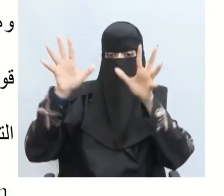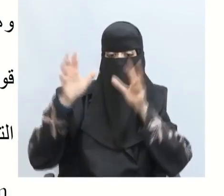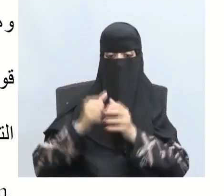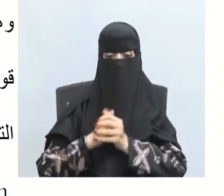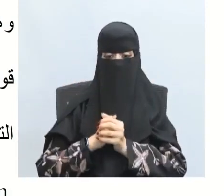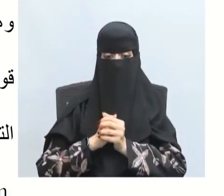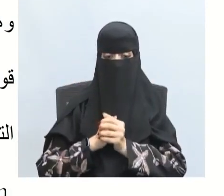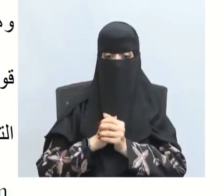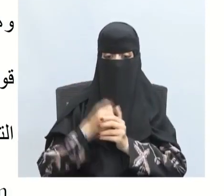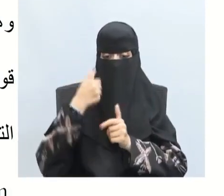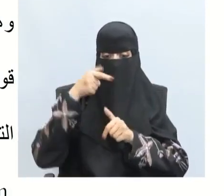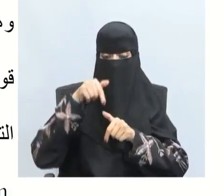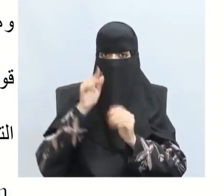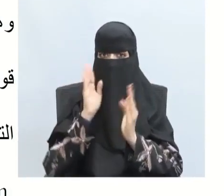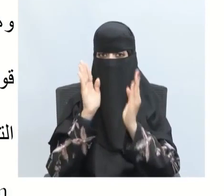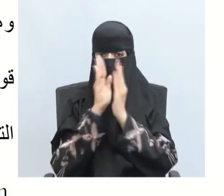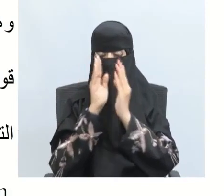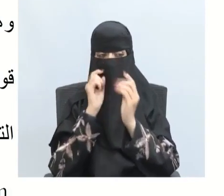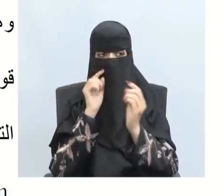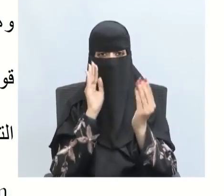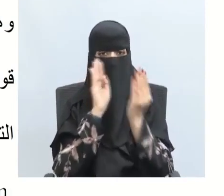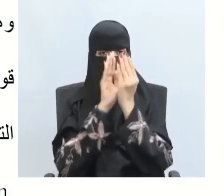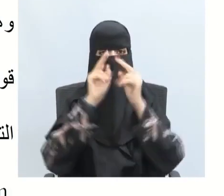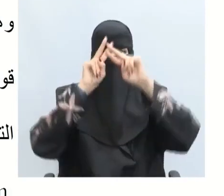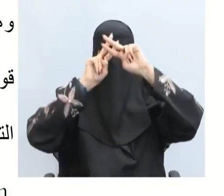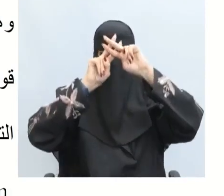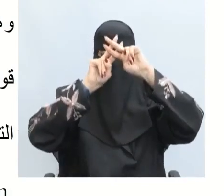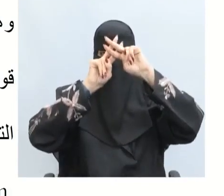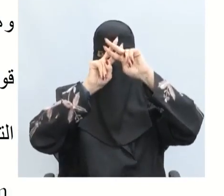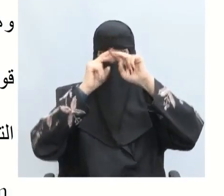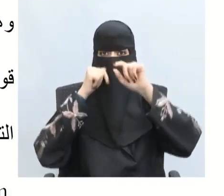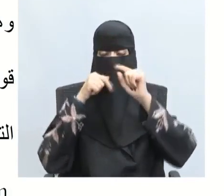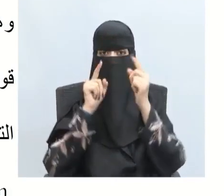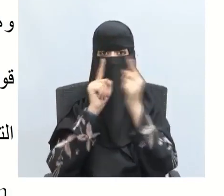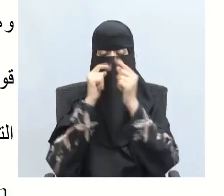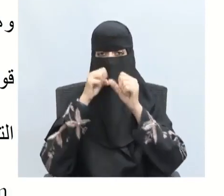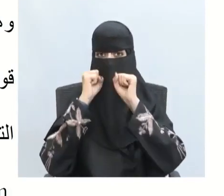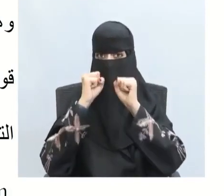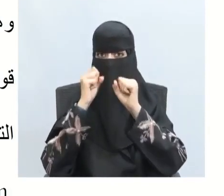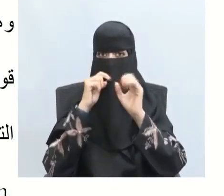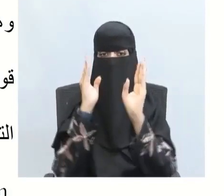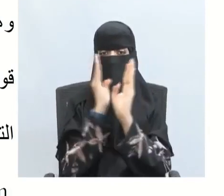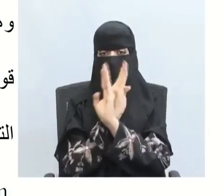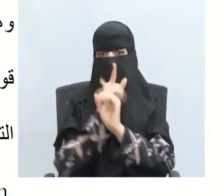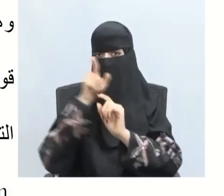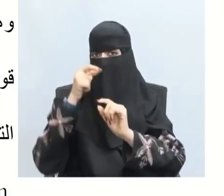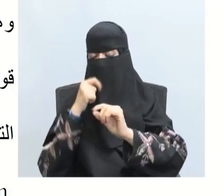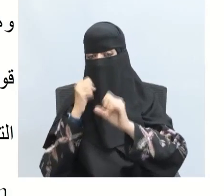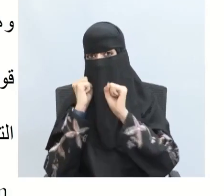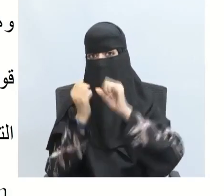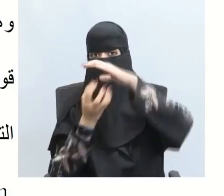الخارج ويواجه النجم في المقابل قوه معاكسه وهي قوه